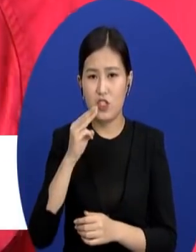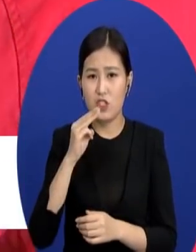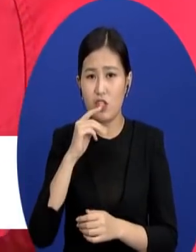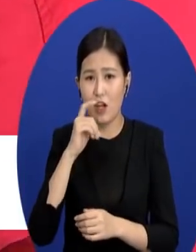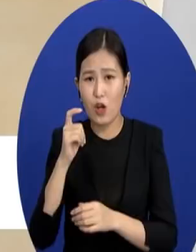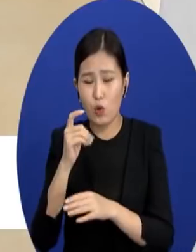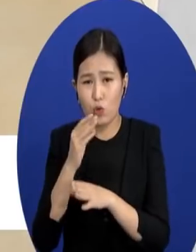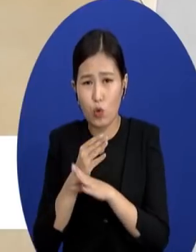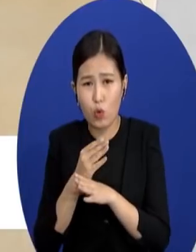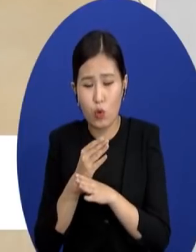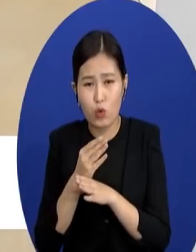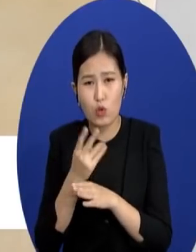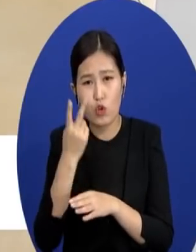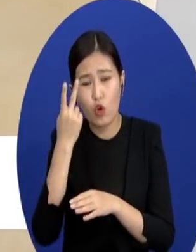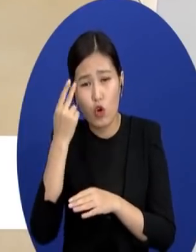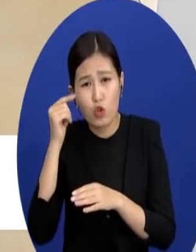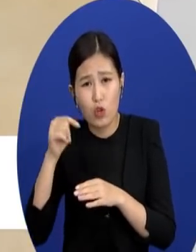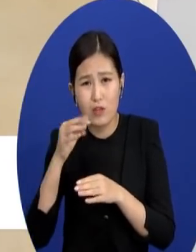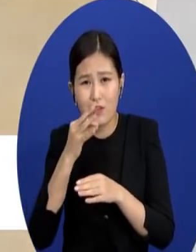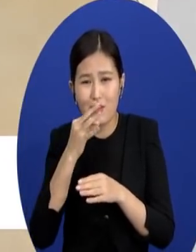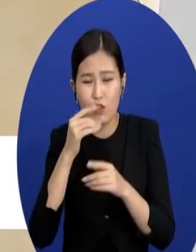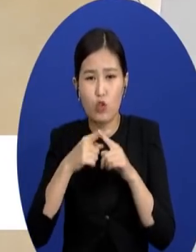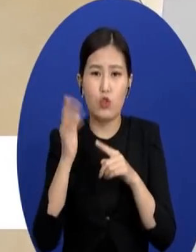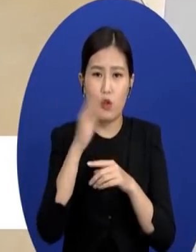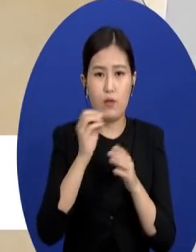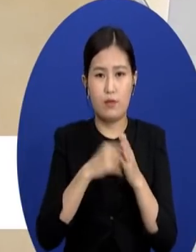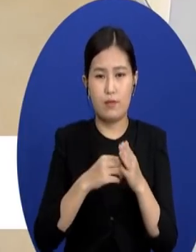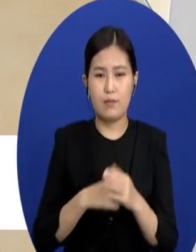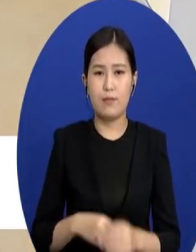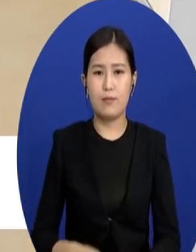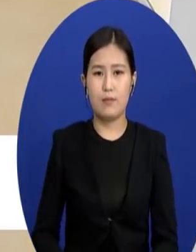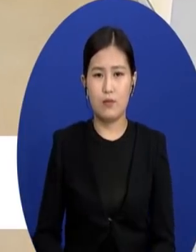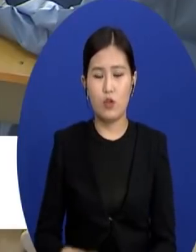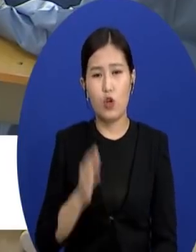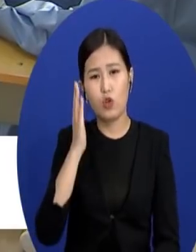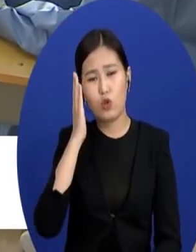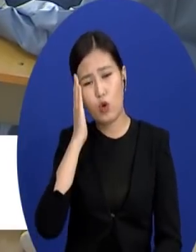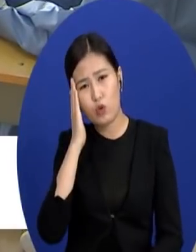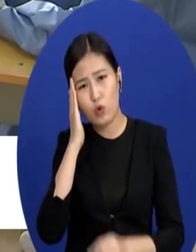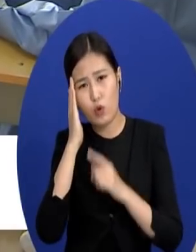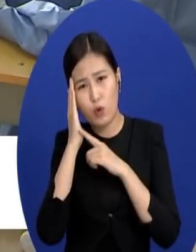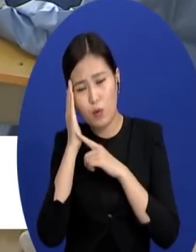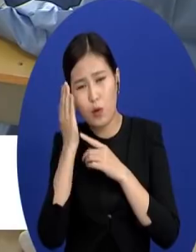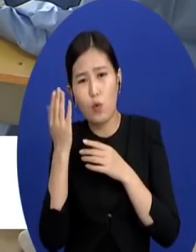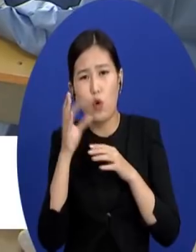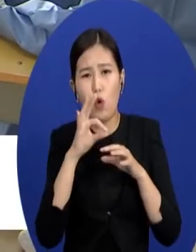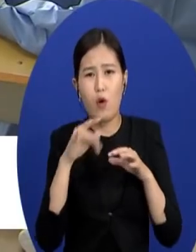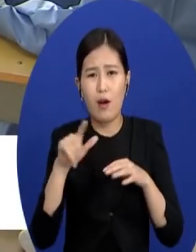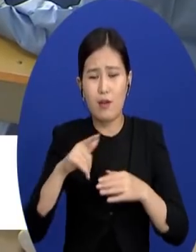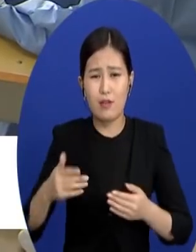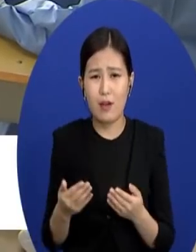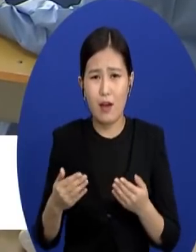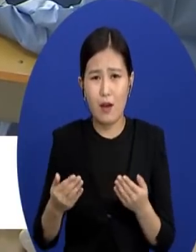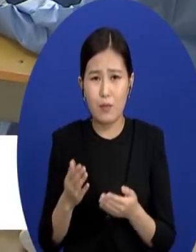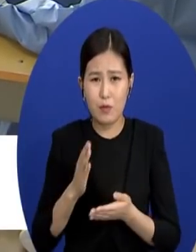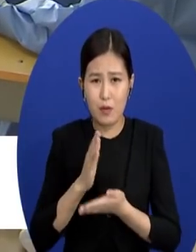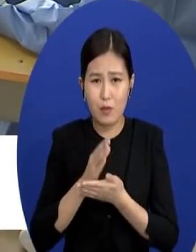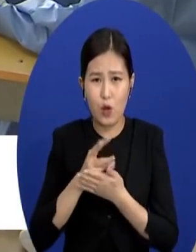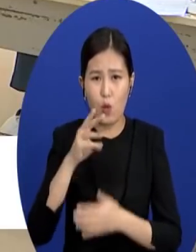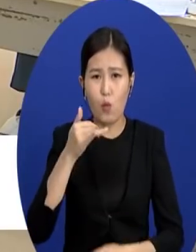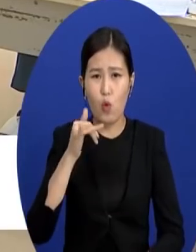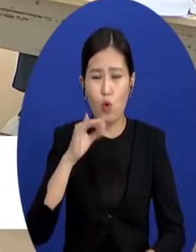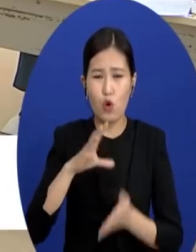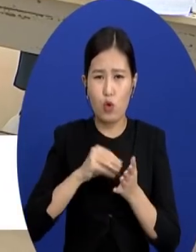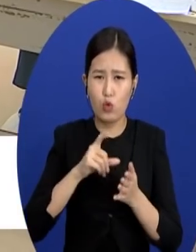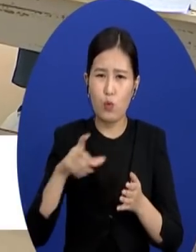баярлалаа. Оюутны дотор байрнаас гадуур амьдарч байгаа бүх аймаг руу буцах Монгол улсын их сургуулийн оюутнуудыг өнөөдөр өглөөний 8 цагаас